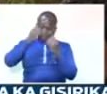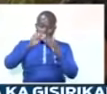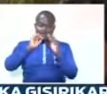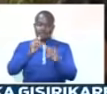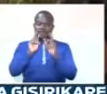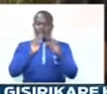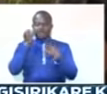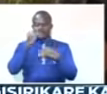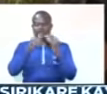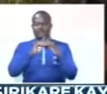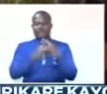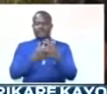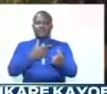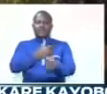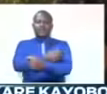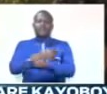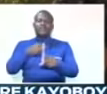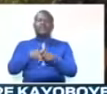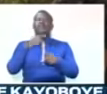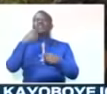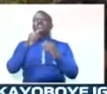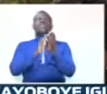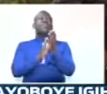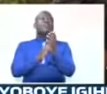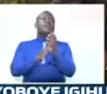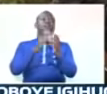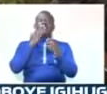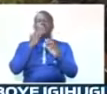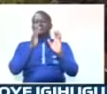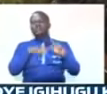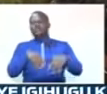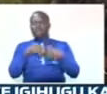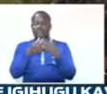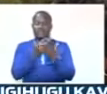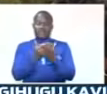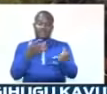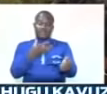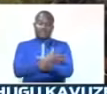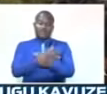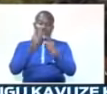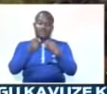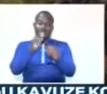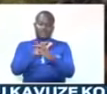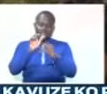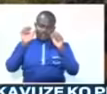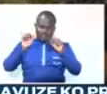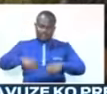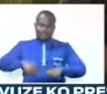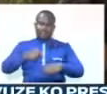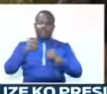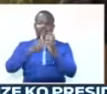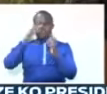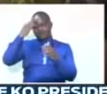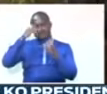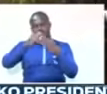abaturage bo batangiye gukingirirwa babaye nk'ashaka kwiraramo ubwo bisaba imbaraga kubagero kenshi gashoboka tukabibutsa ko